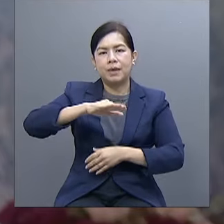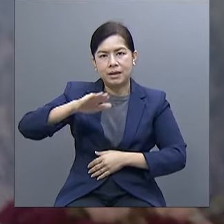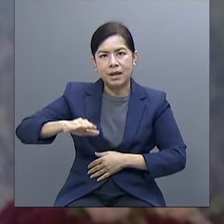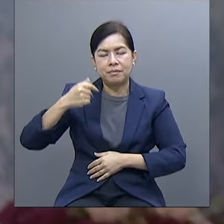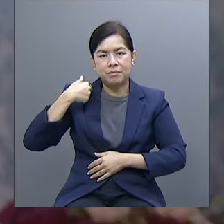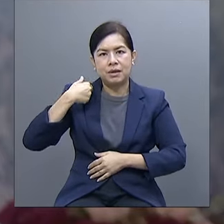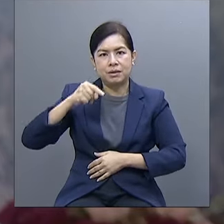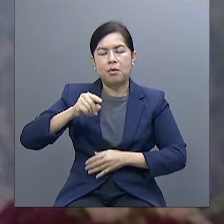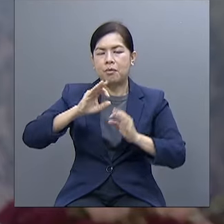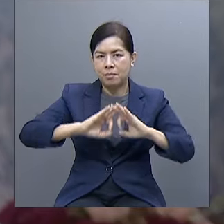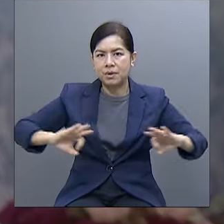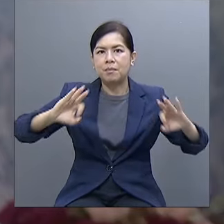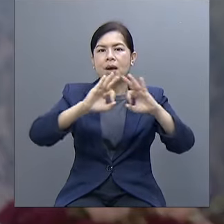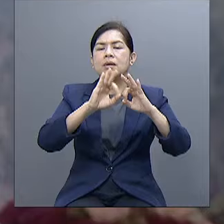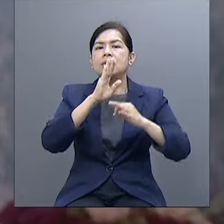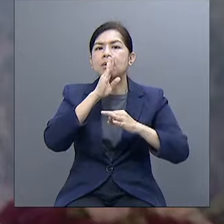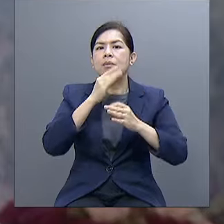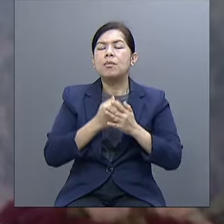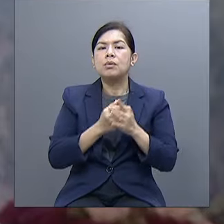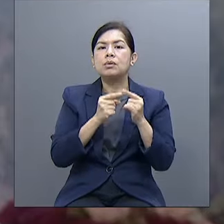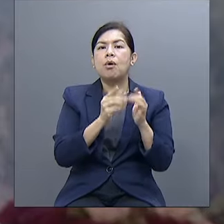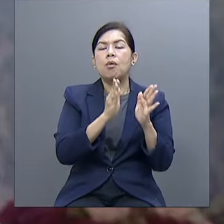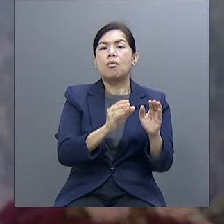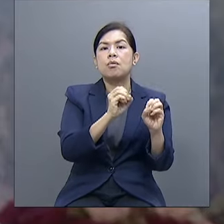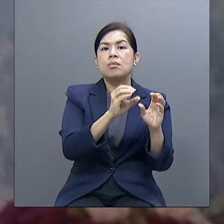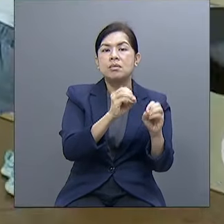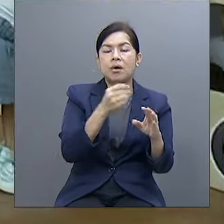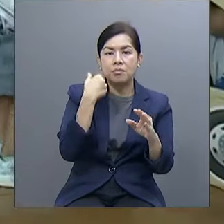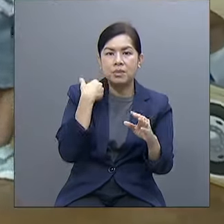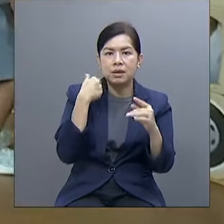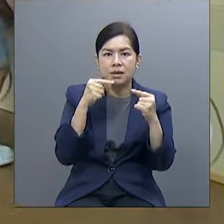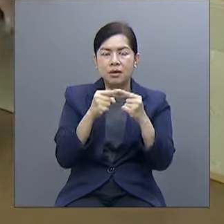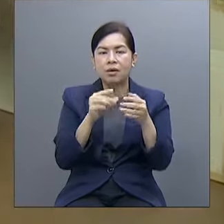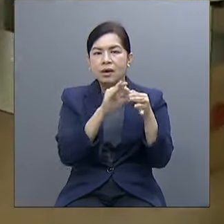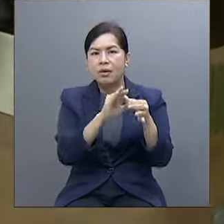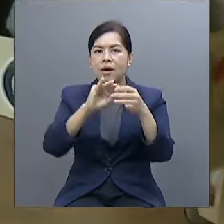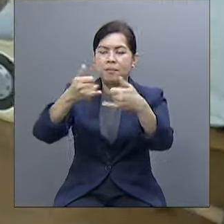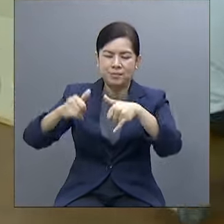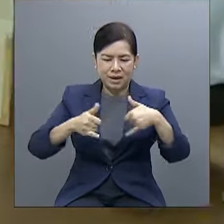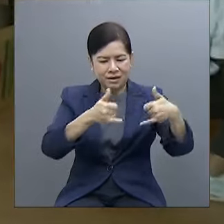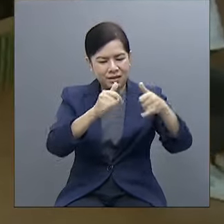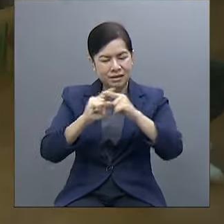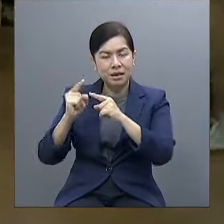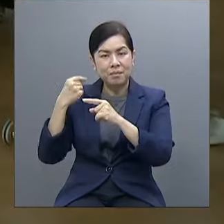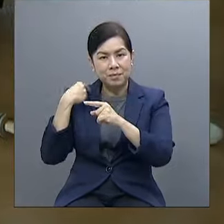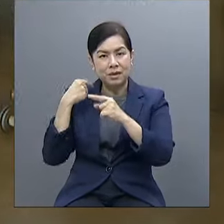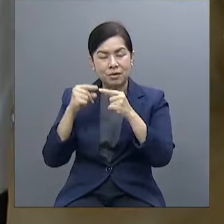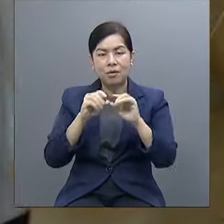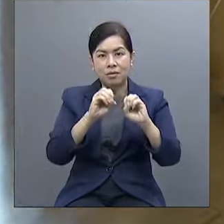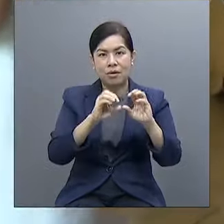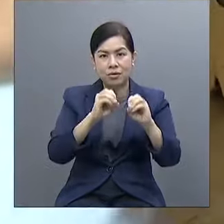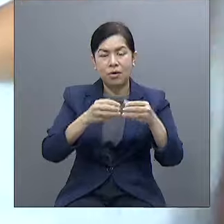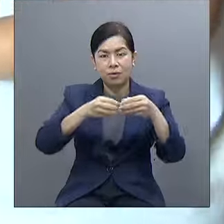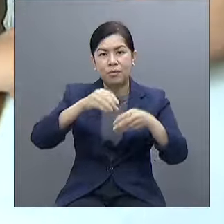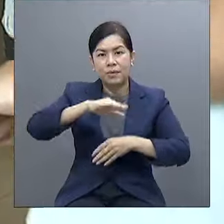ากๆที่ถ้าเกิดคุณครูใช้กระบวนการเล่นแล้วก็ไปถ่ายทอดให้เด็กเรียนรู้ทักษะความปลอดภัยในการใช้รถใช้ถนนนะคะก็เป็น